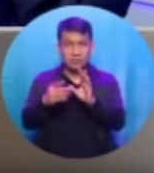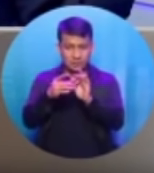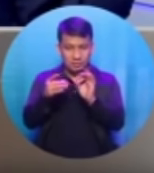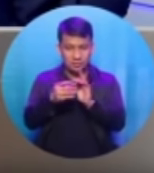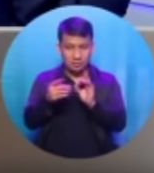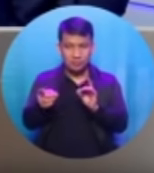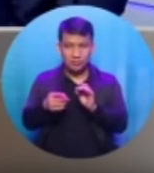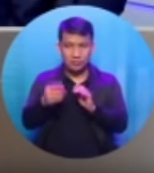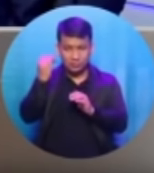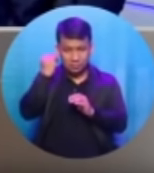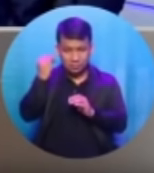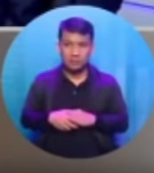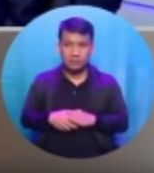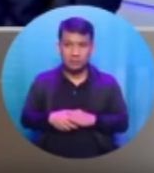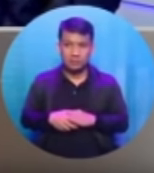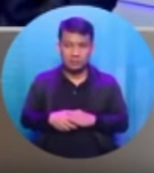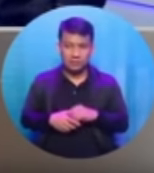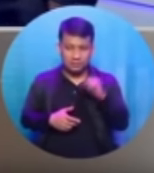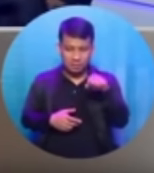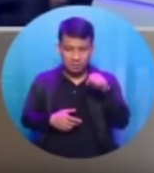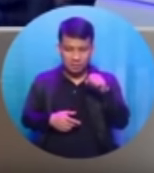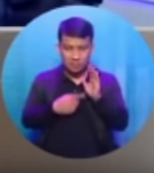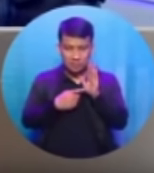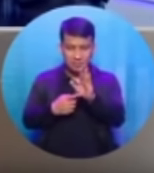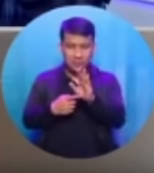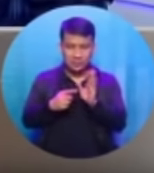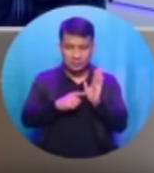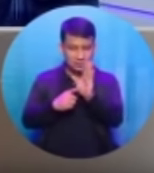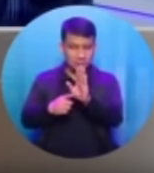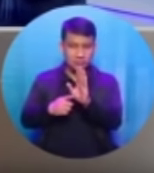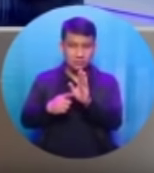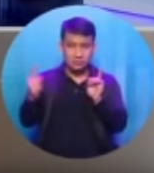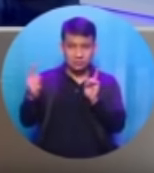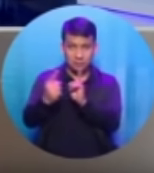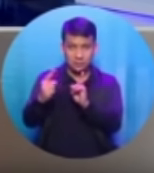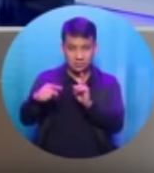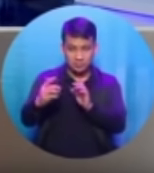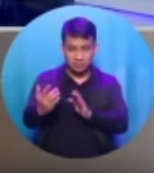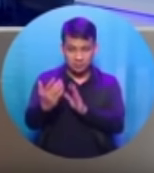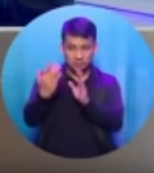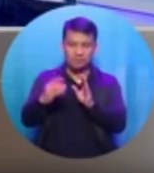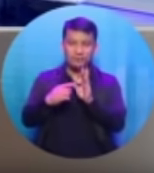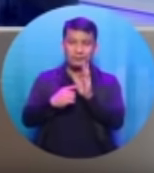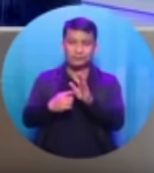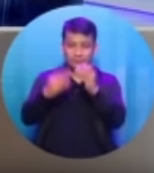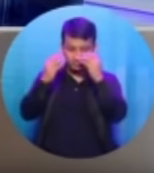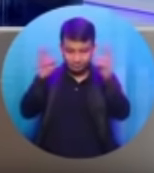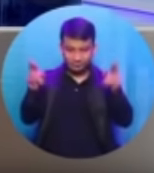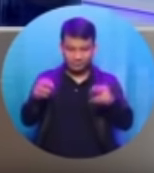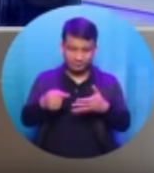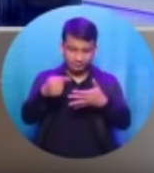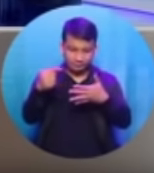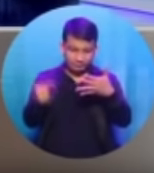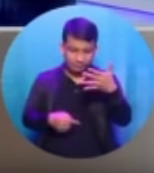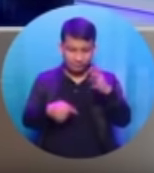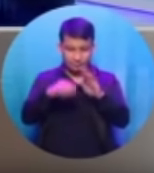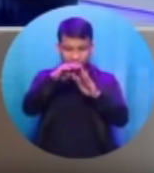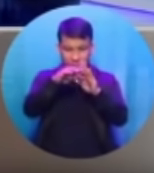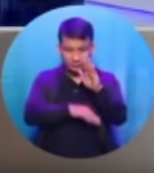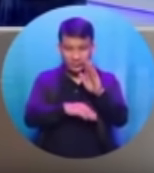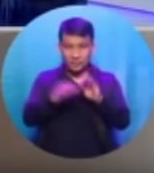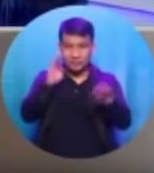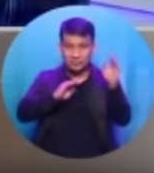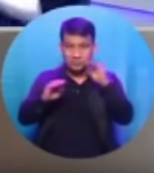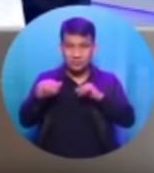magsasalaysay. Ikaw ba yun? Ikaw ba yun, Sir Jesus? Opo. Okay. Iharap ka namin kay mayor face to face. Sabi mo kay mayor isa-isa lahat ng